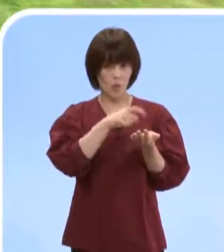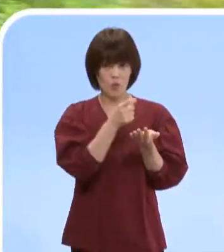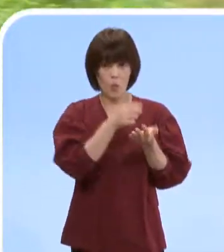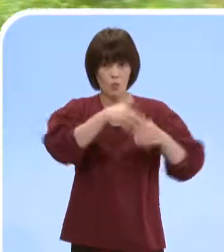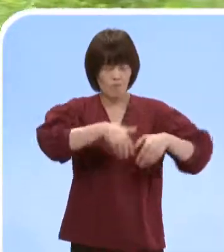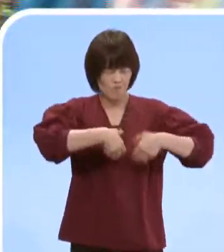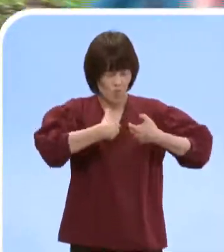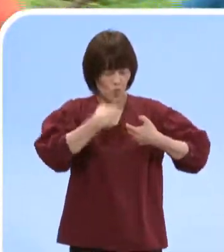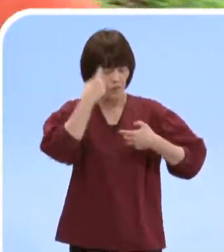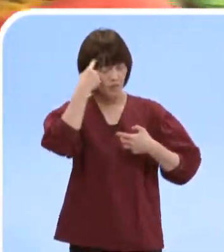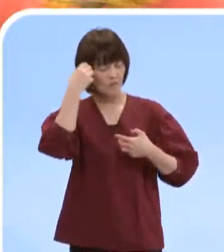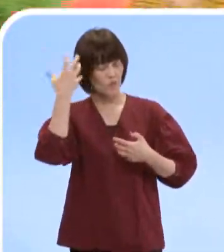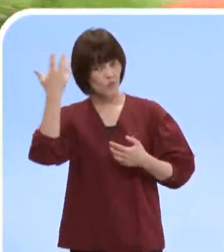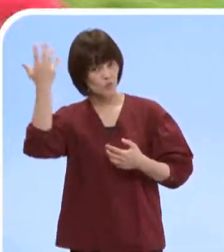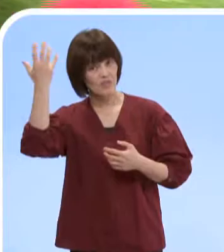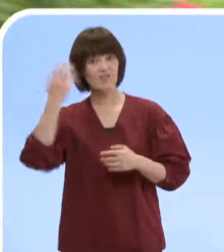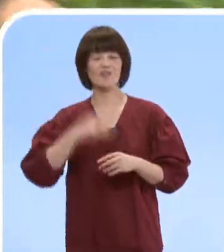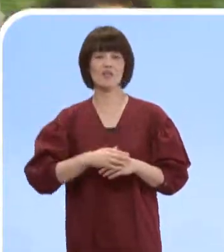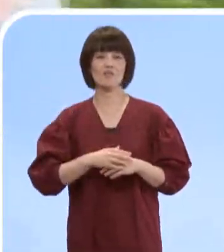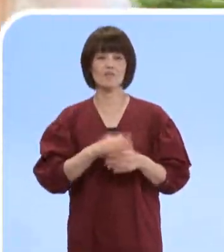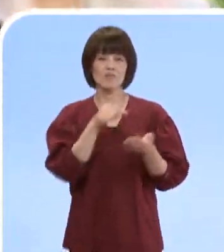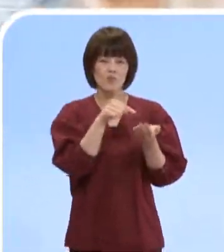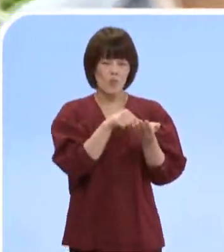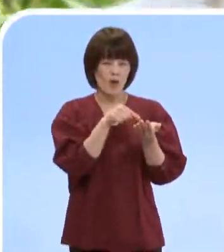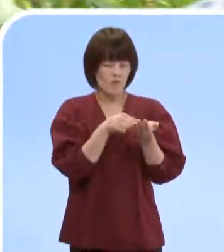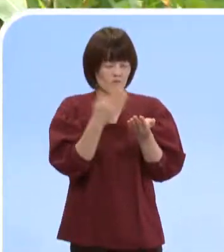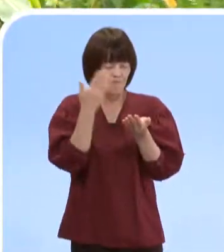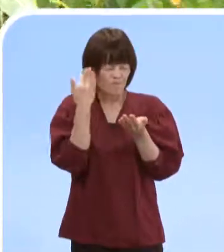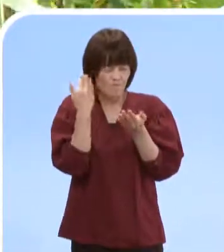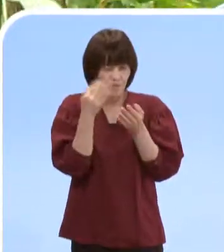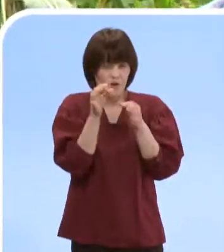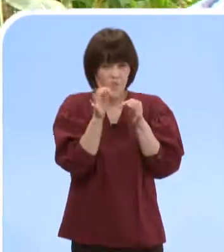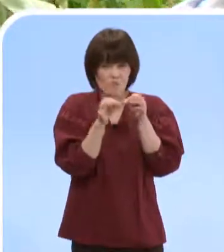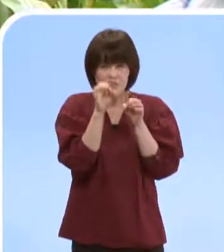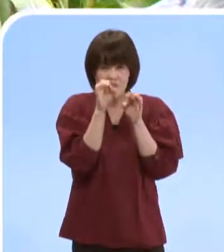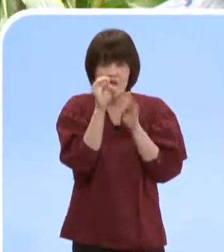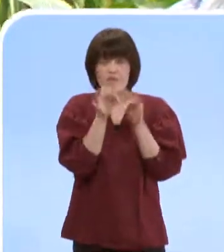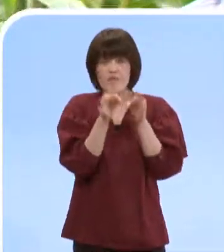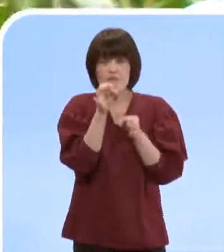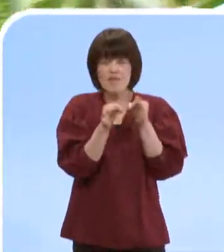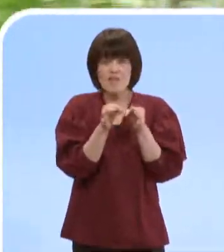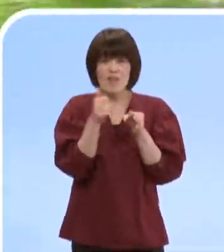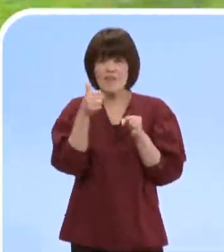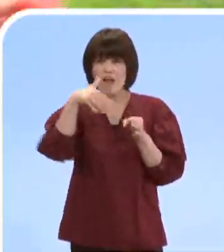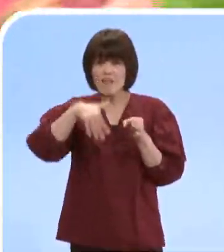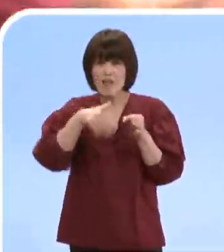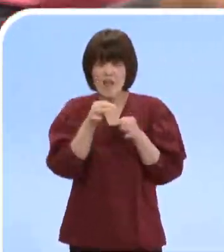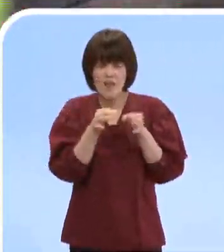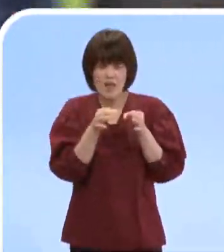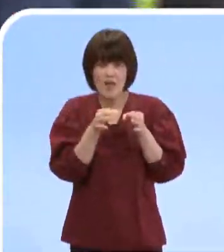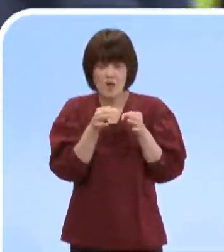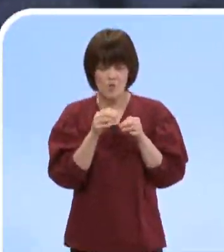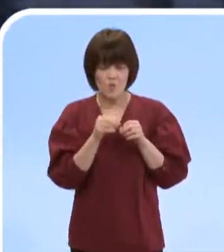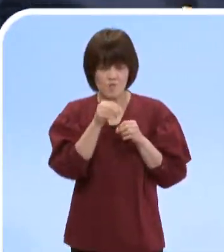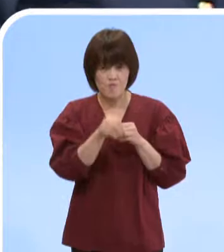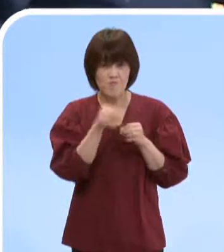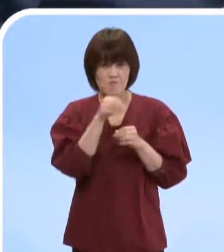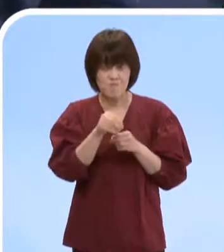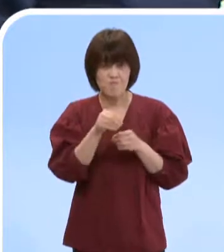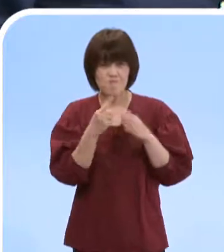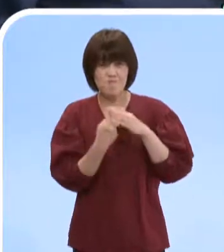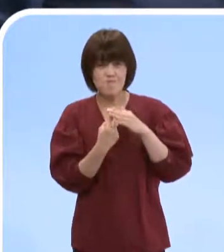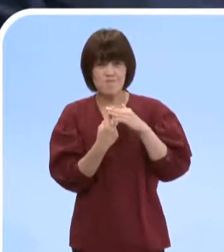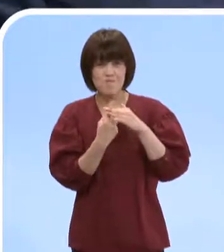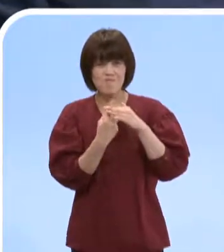がトマトも種やった頃があるよね。そしてちっちゃな苗になって